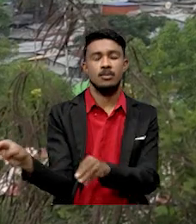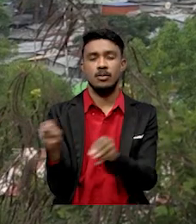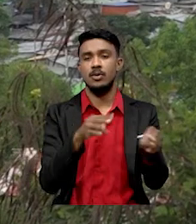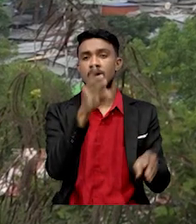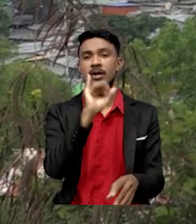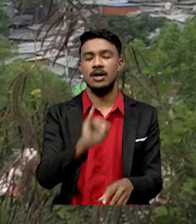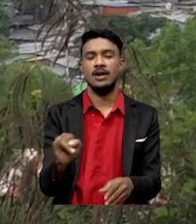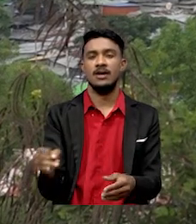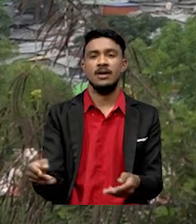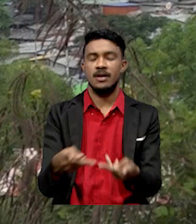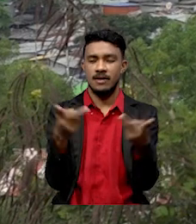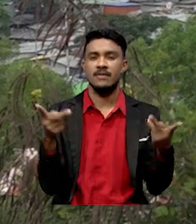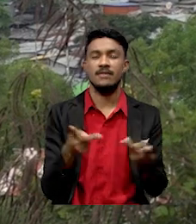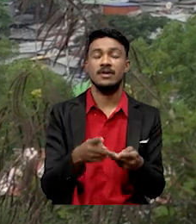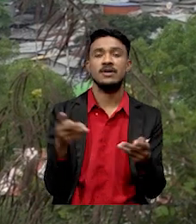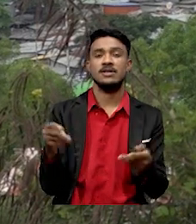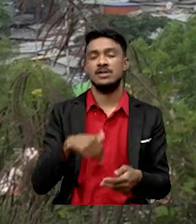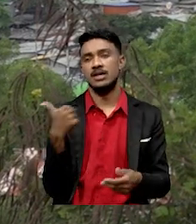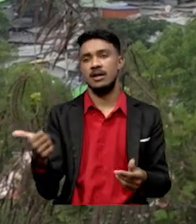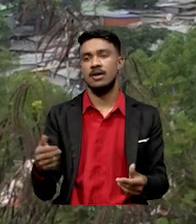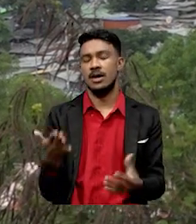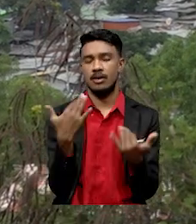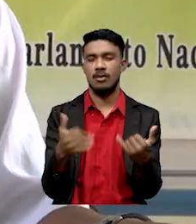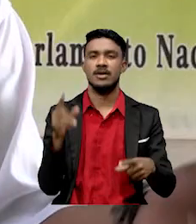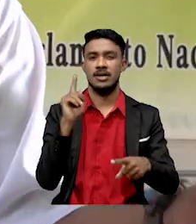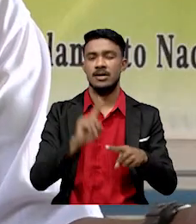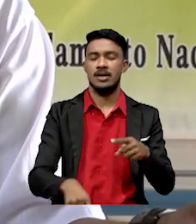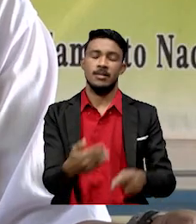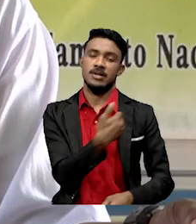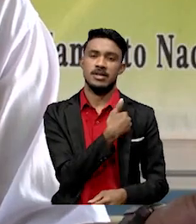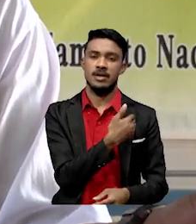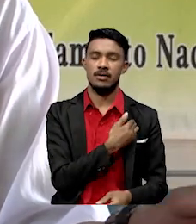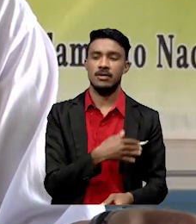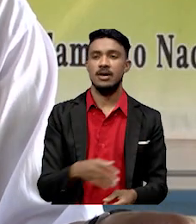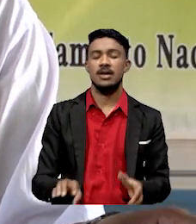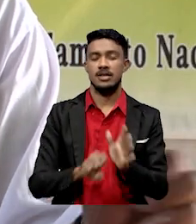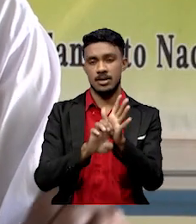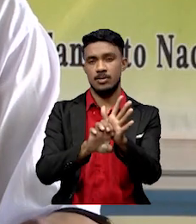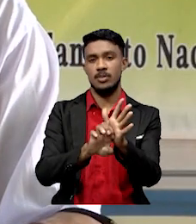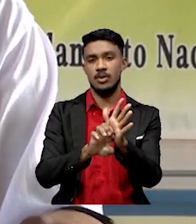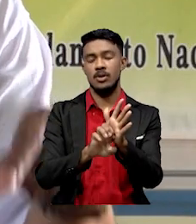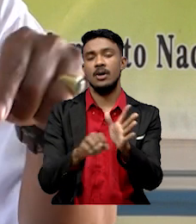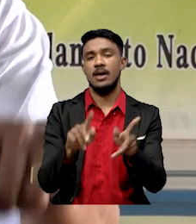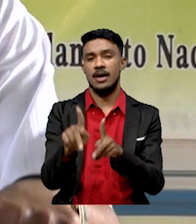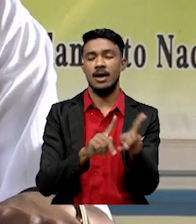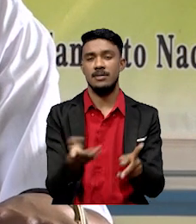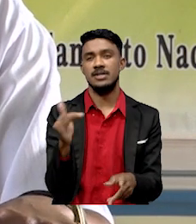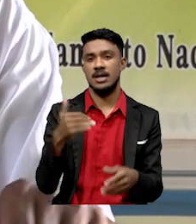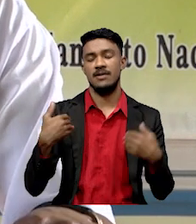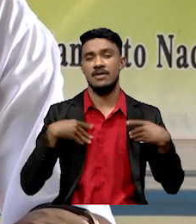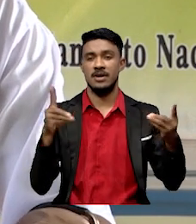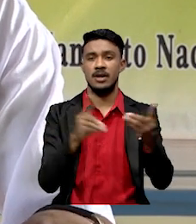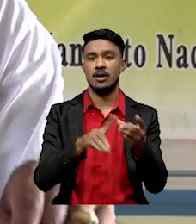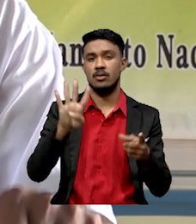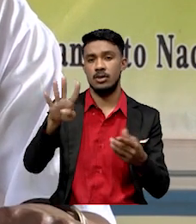batak bele fatin selu mas agora ragu ne sida gubera tambah buat ki kuandit exemplo ida masa ita oi ate kata komunidade seri dia 4 ninia